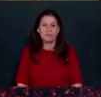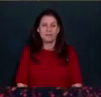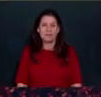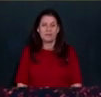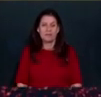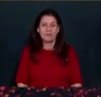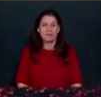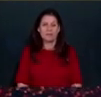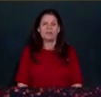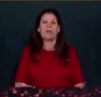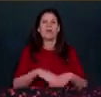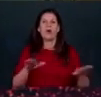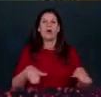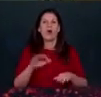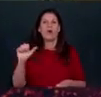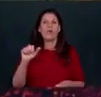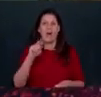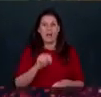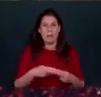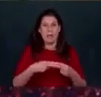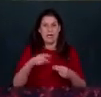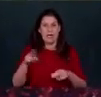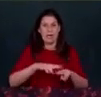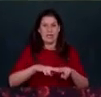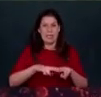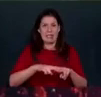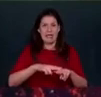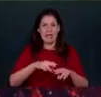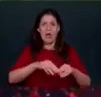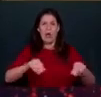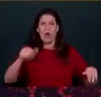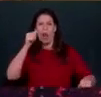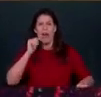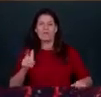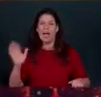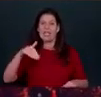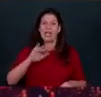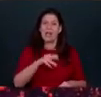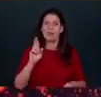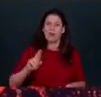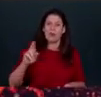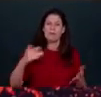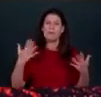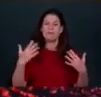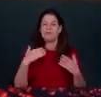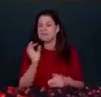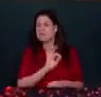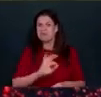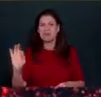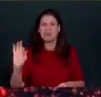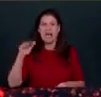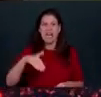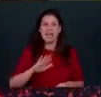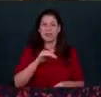hair. חוף ארגמן על יד נתניה עם החול הלבן, הגלים הכחולים ומזג האוויר אידיאלי לגלישה הוא מוקד של